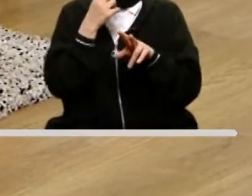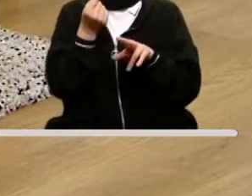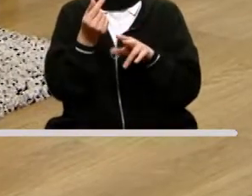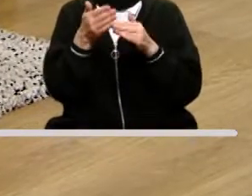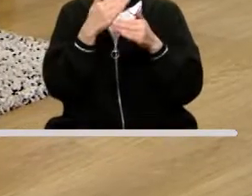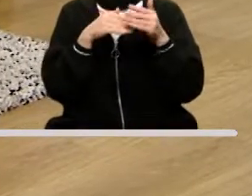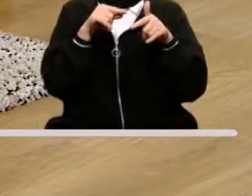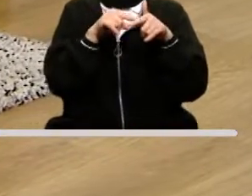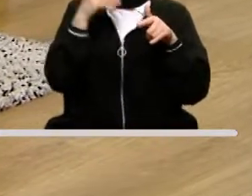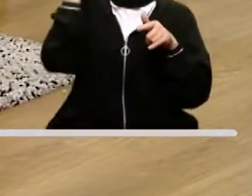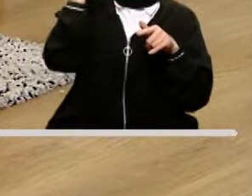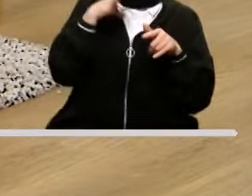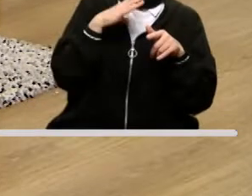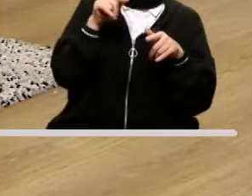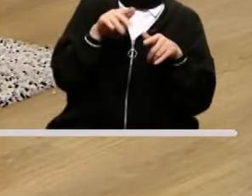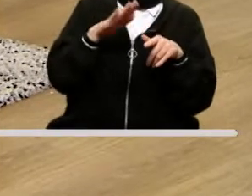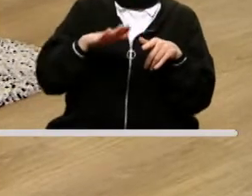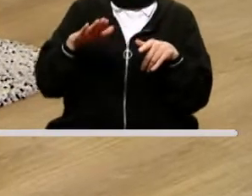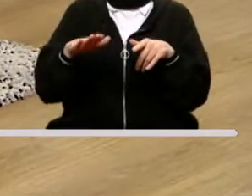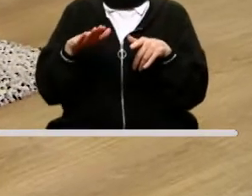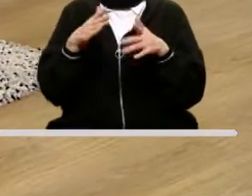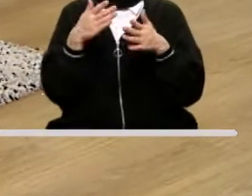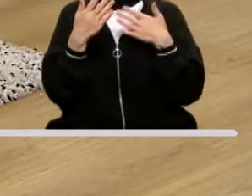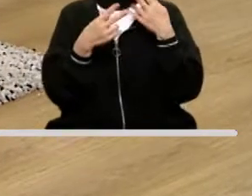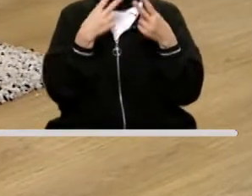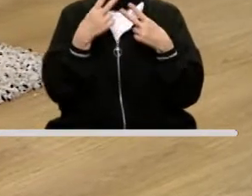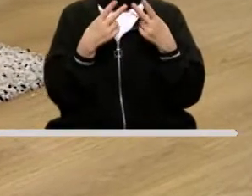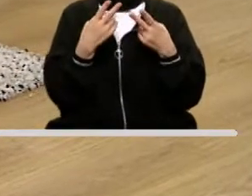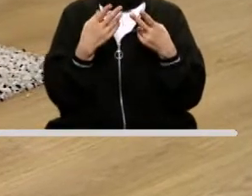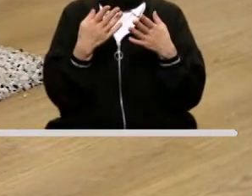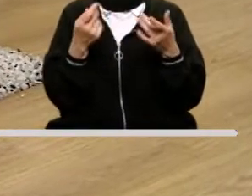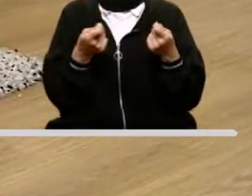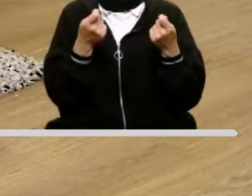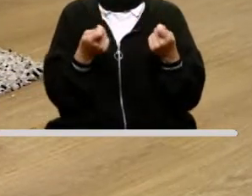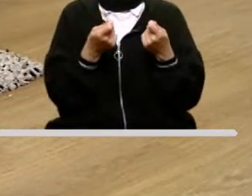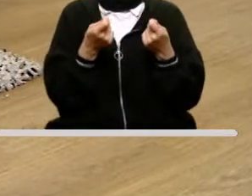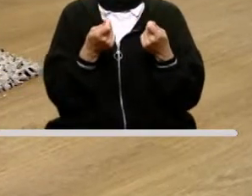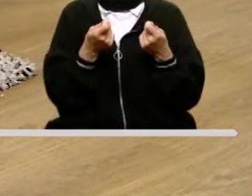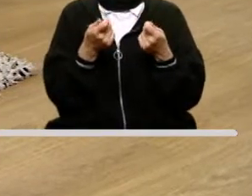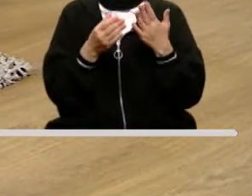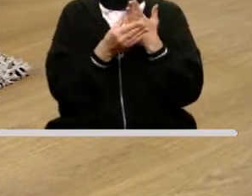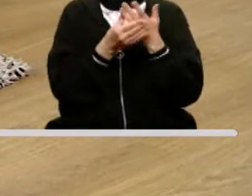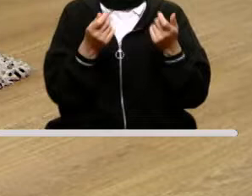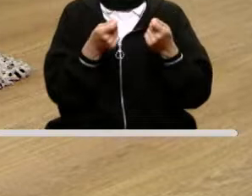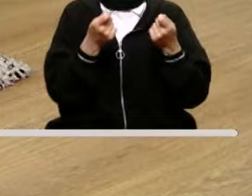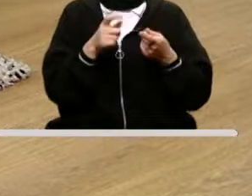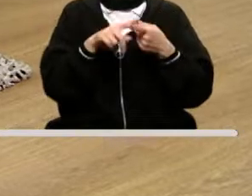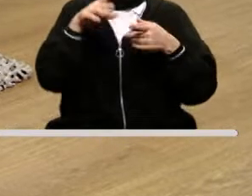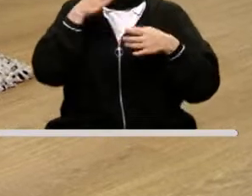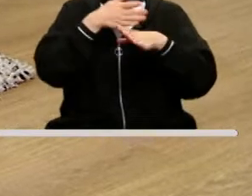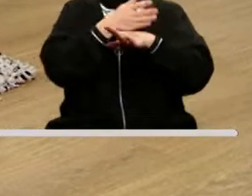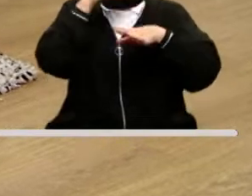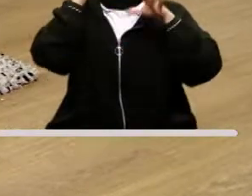konuğumuzdu. Onunla da çocuklarda işte daha doğrusu sadece çocuklar üzerinde değil ama çalışma özelinde sürdürülebilir, doğru bir çalışma, doğru öğrenme nasıl olmalı